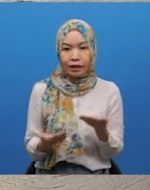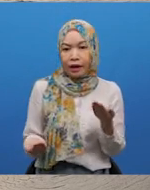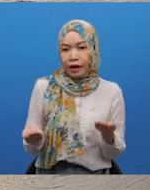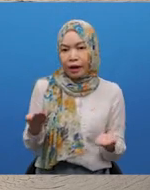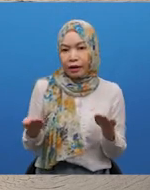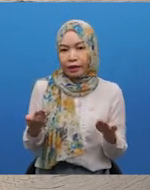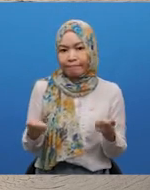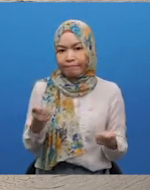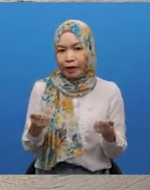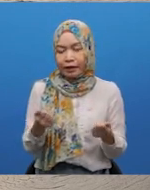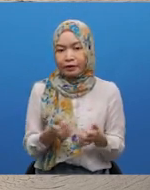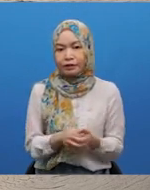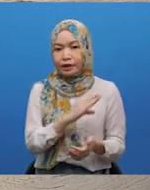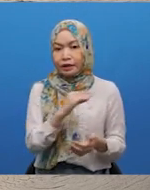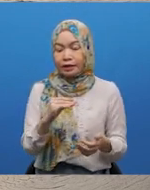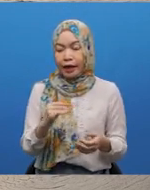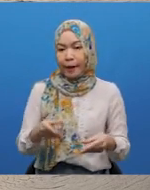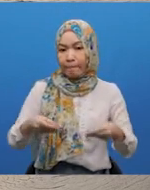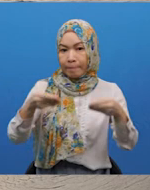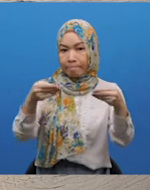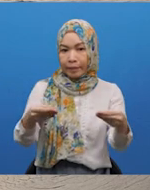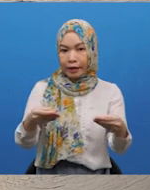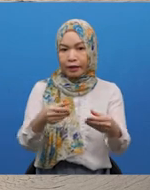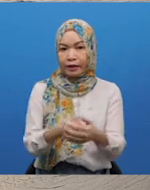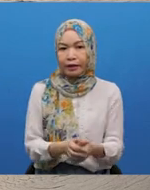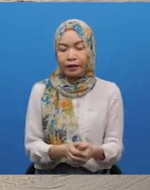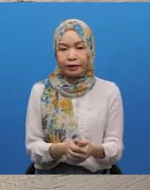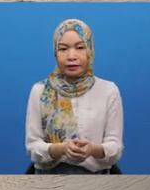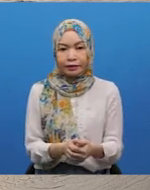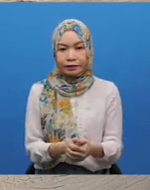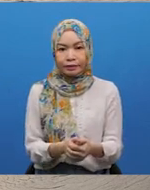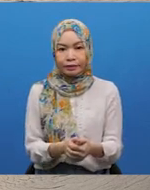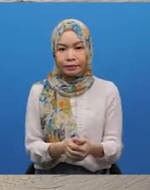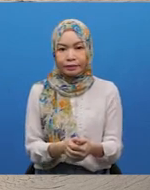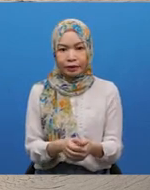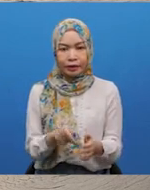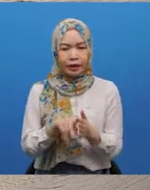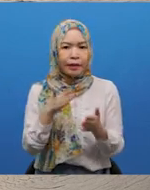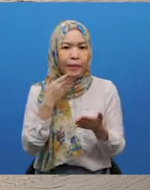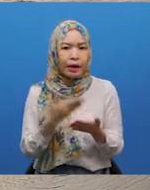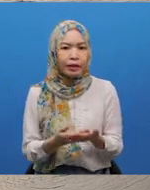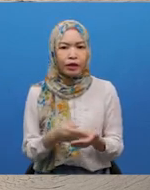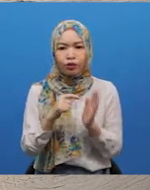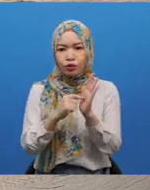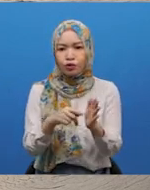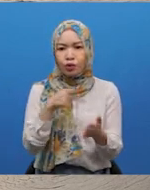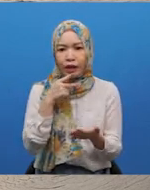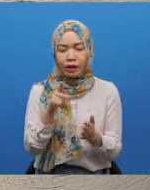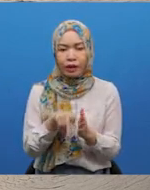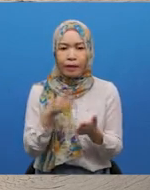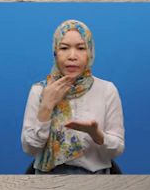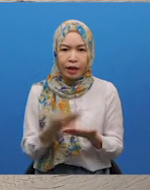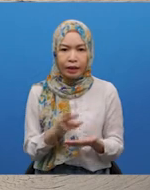adil dan memberi layanan yang baik kepada para pedagang dan golongan alim ulama yang berkunjung ke